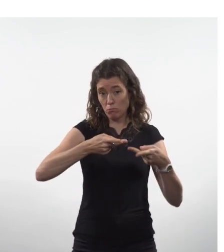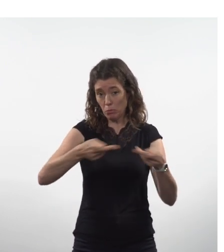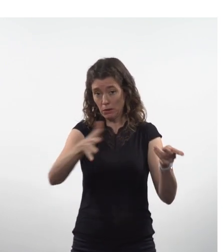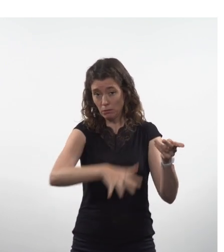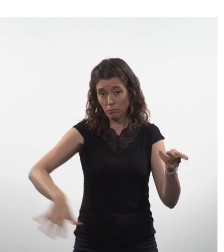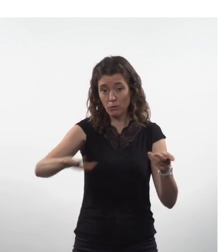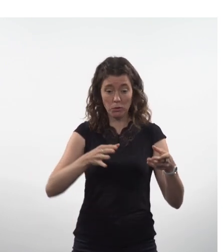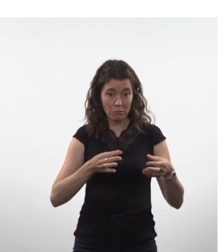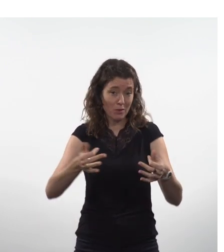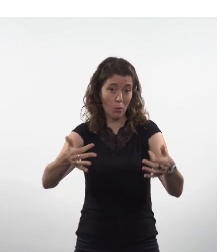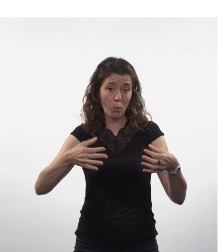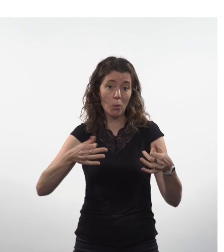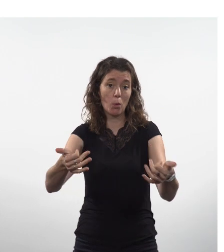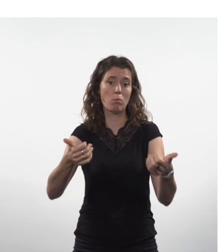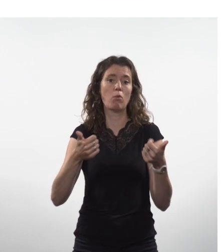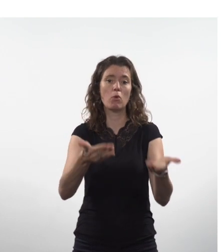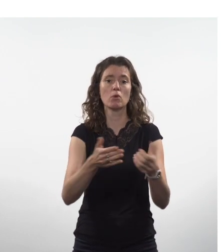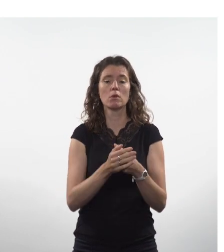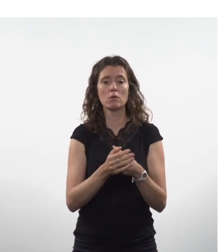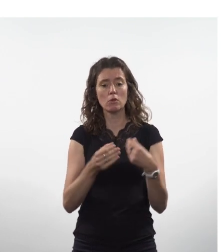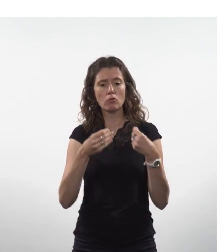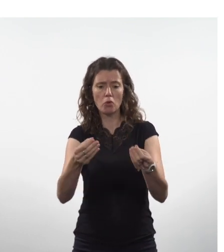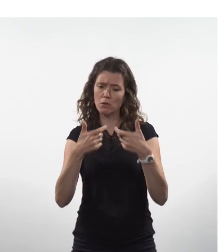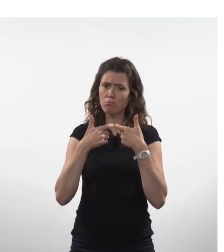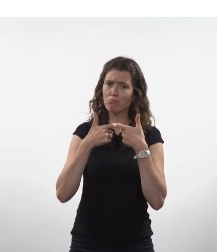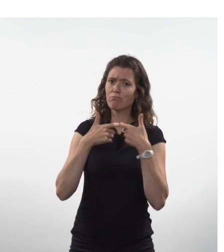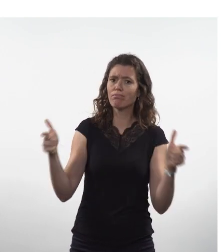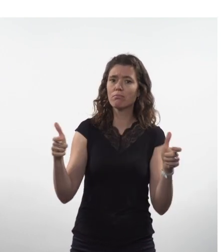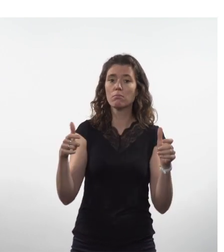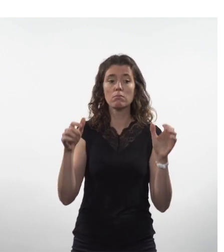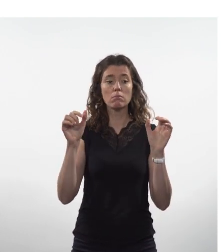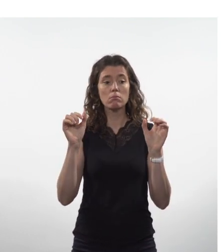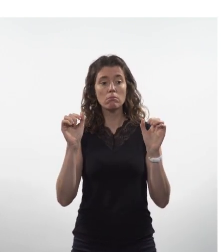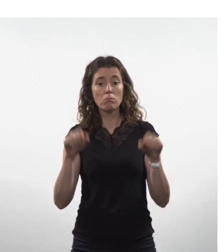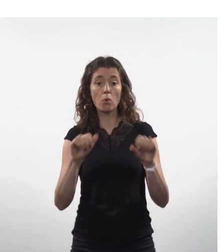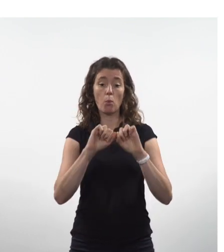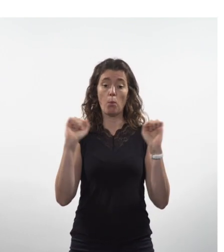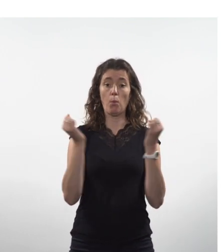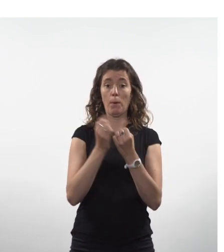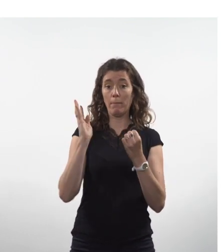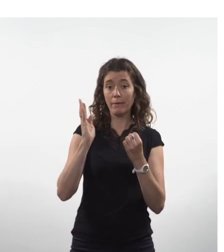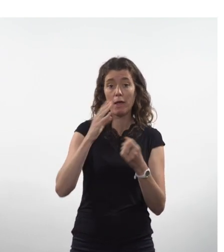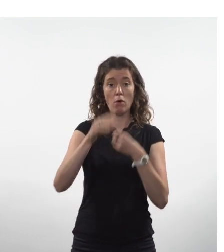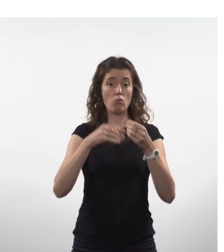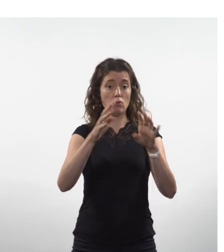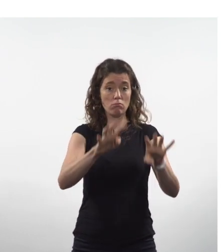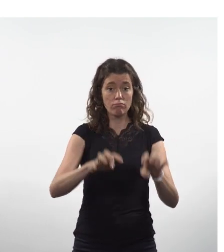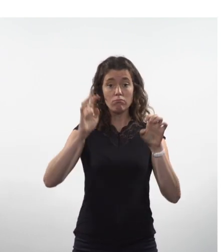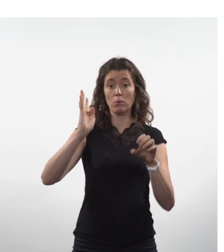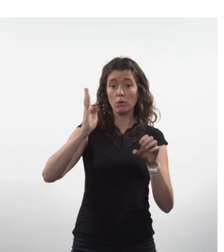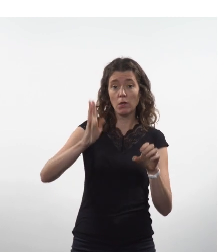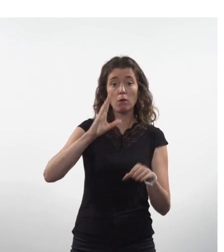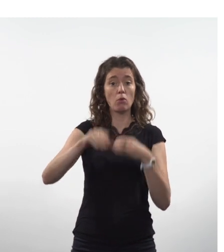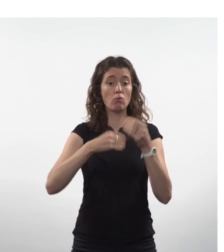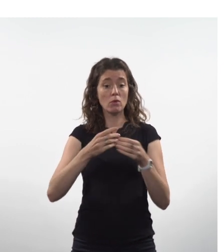des sensibilisations pour assurer une accessibilité. Ça peut être des webinaires, organisation des colloques, des sensibilisations, des